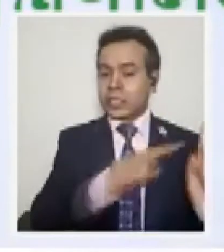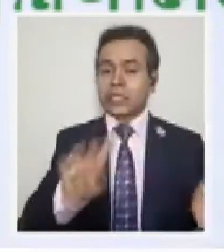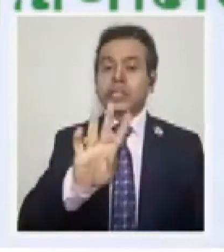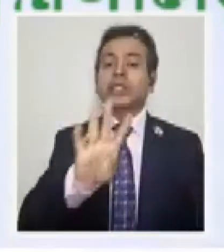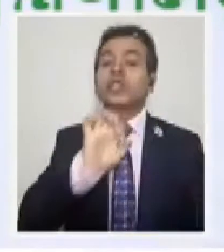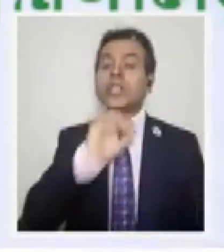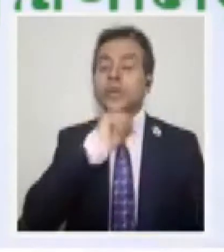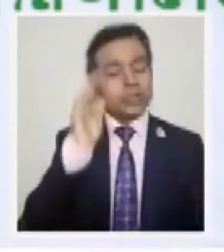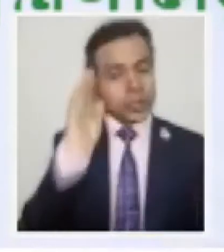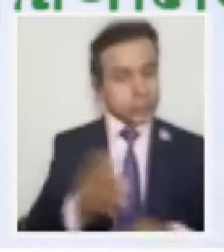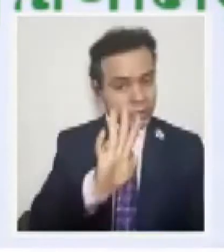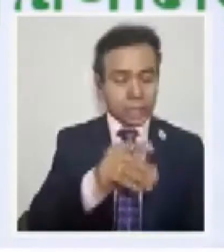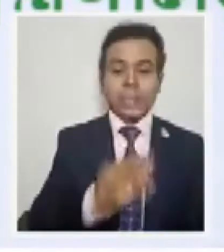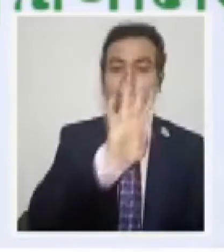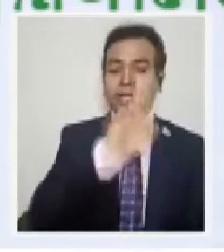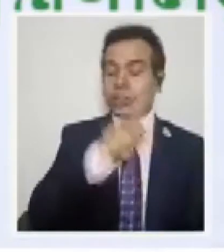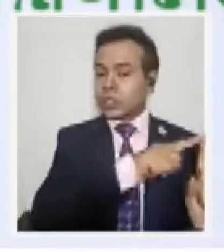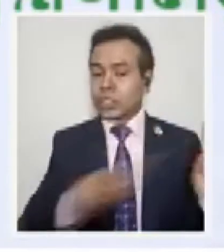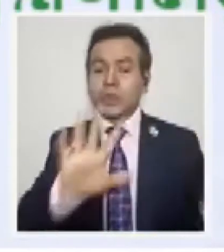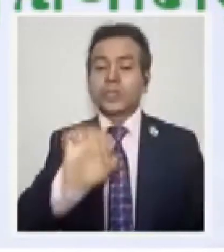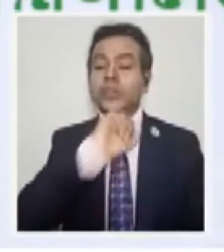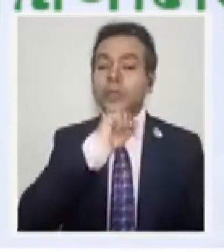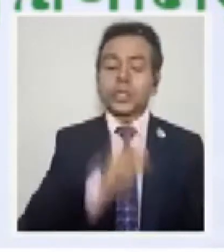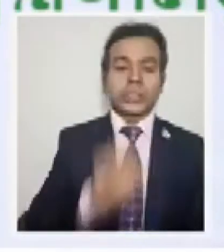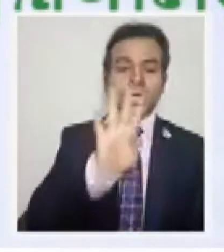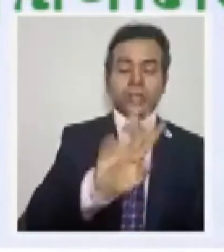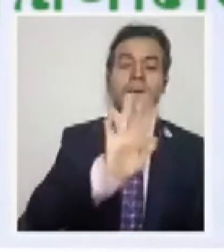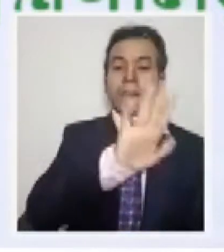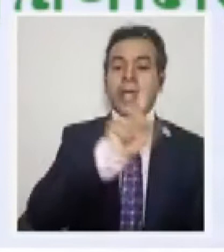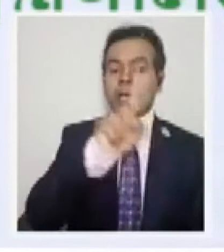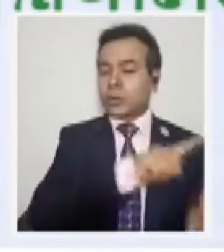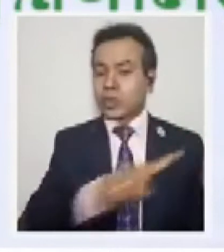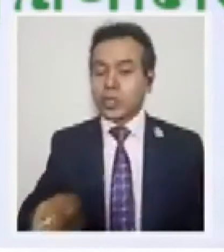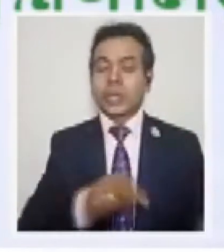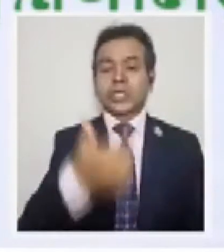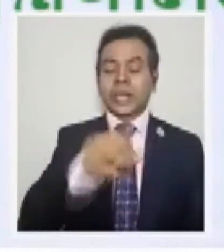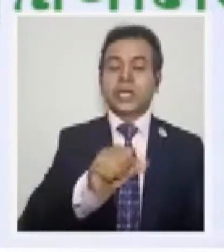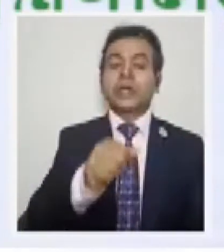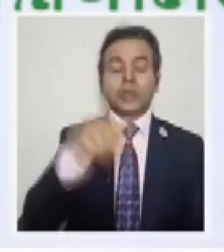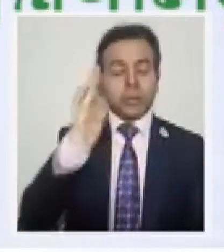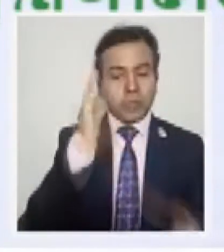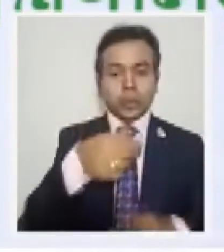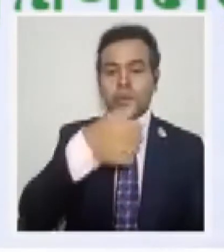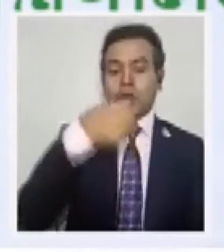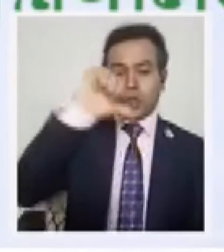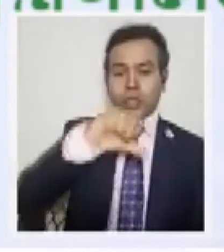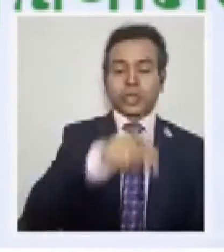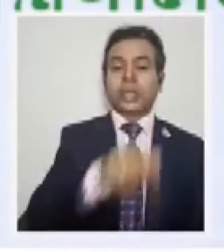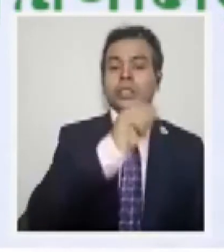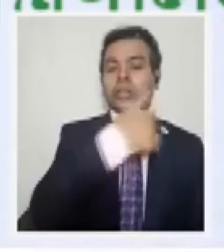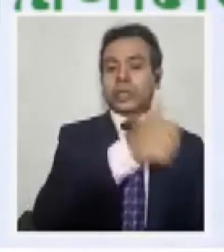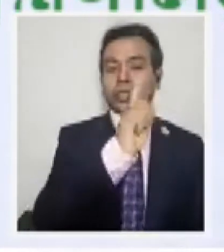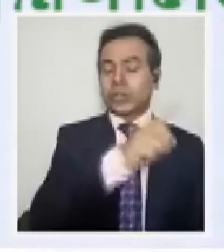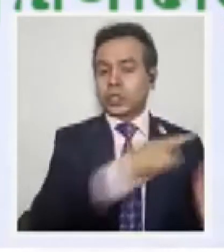31 থেকে 40 4 শতাংশ 31 থেকে 40 4 জন 41 থেকে 50 বছর বয়সের 4 জন,